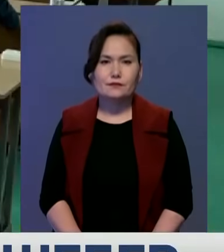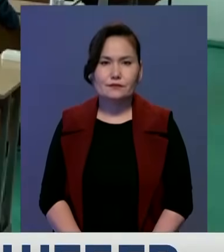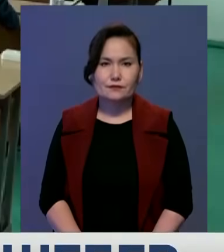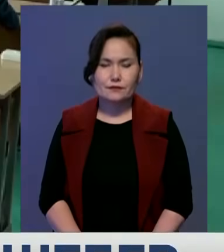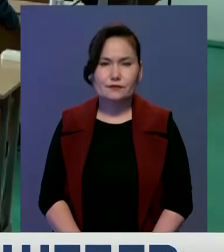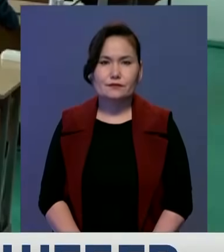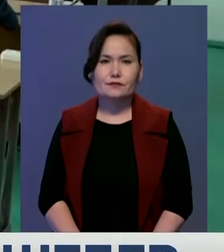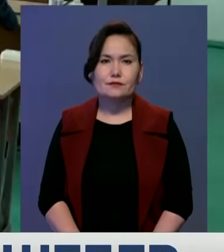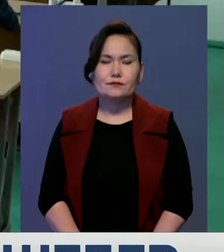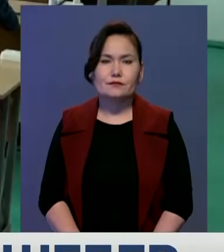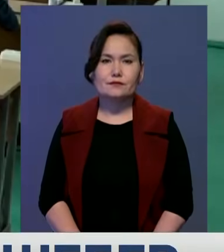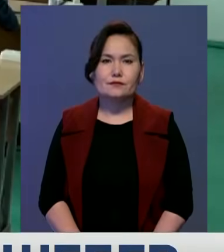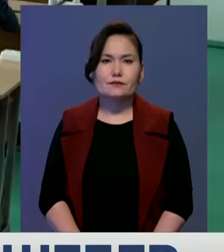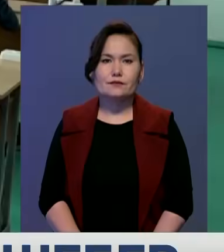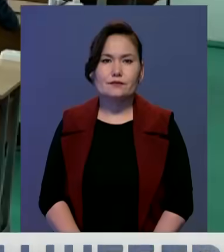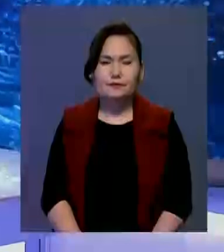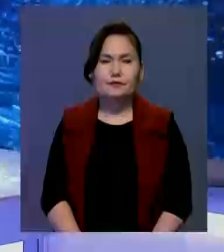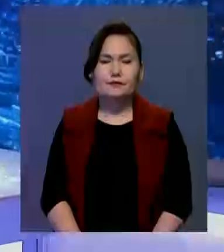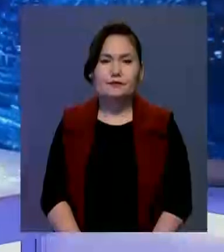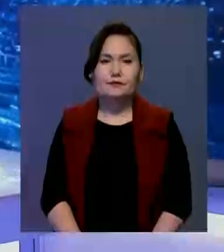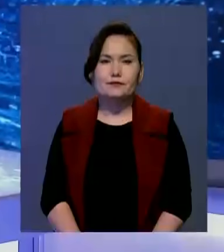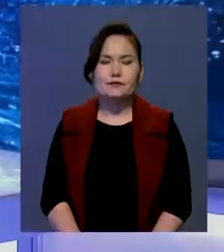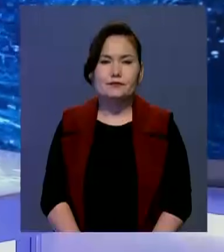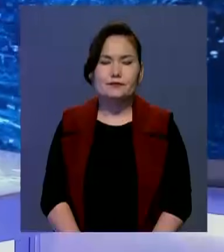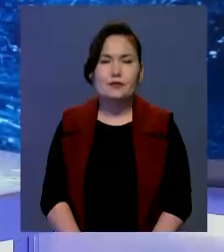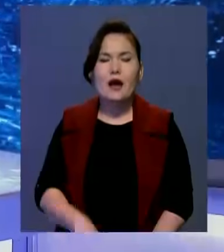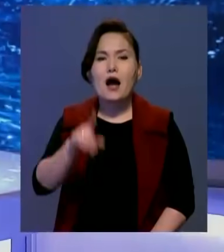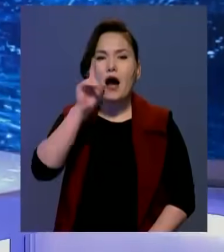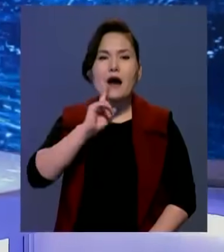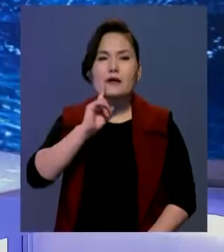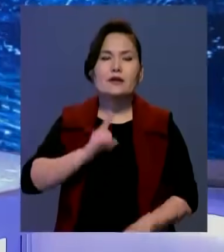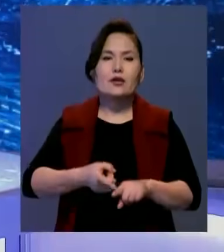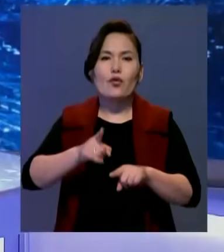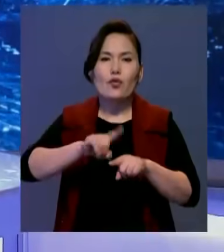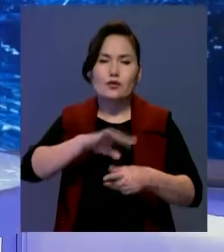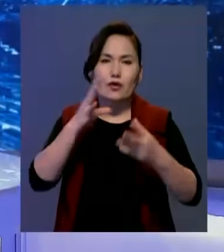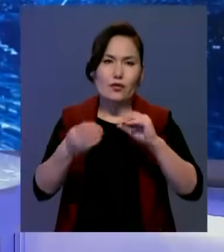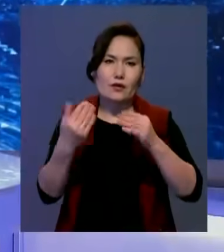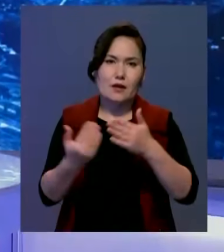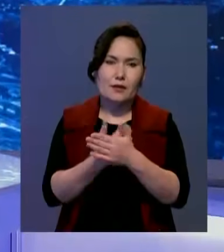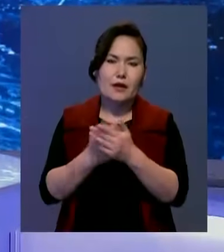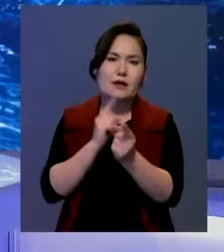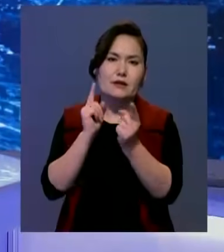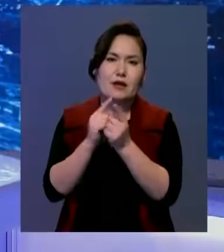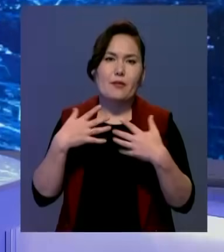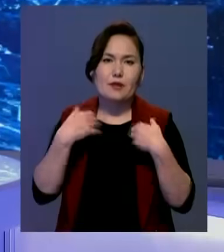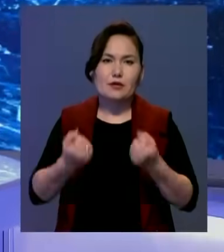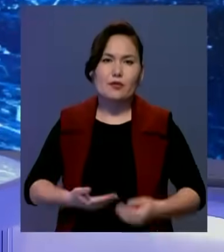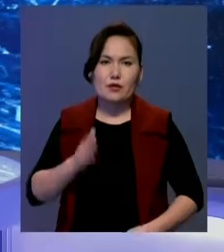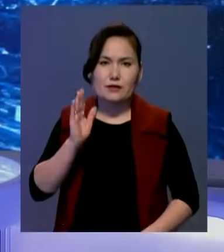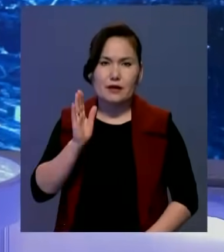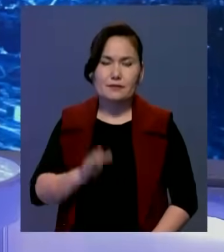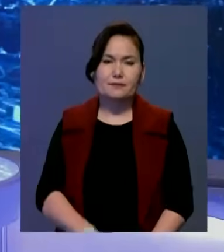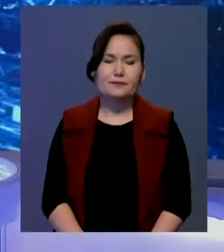24, Павлодар. Әзірге айтарымыз осы, жаңалығымыз тәмәм. Аман сау болыңыздар.